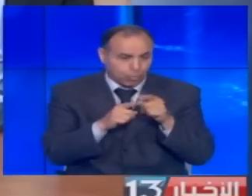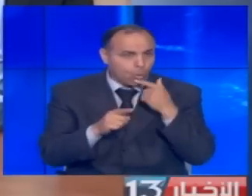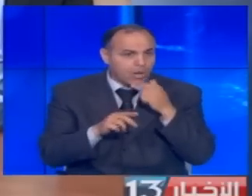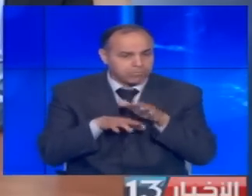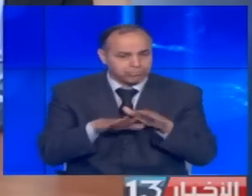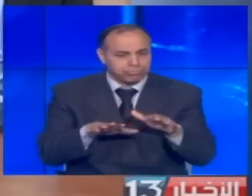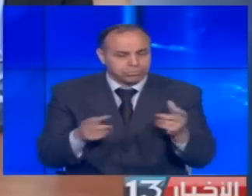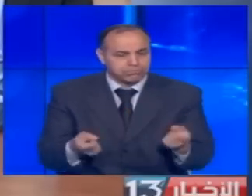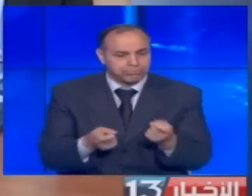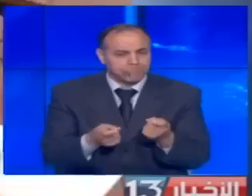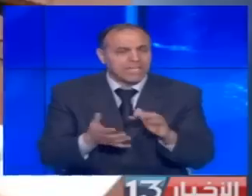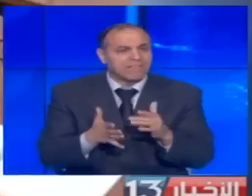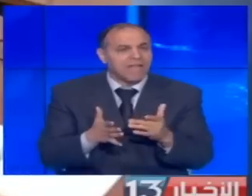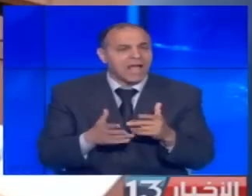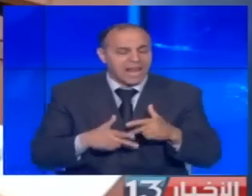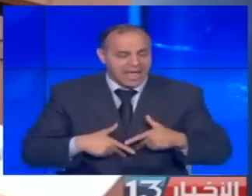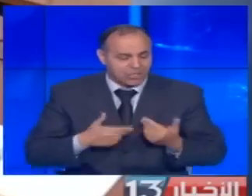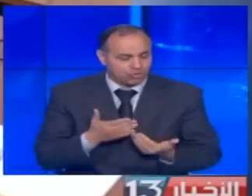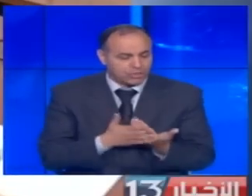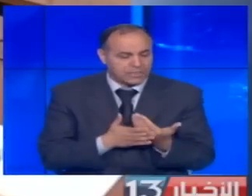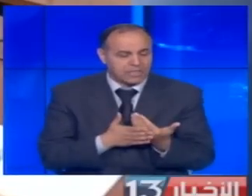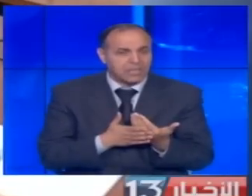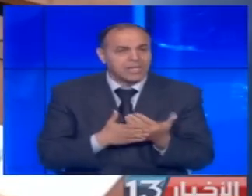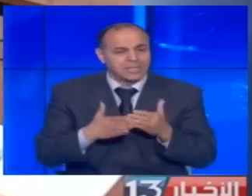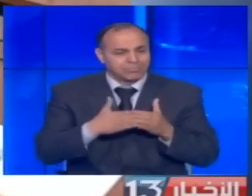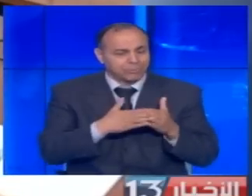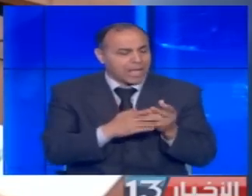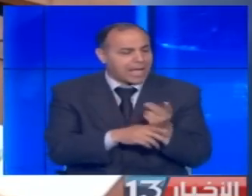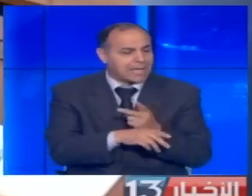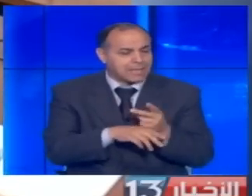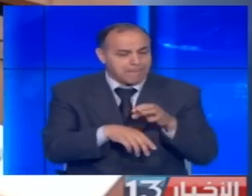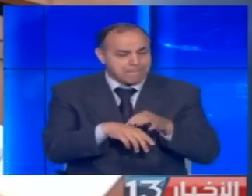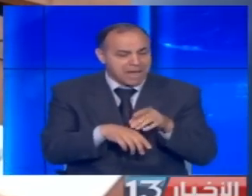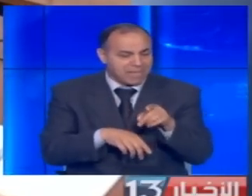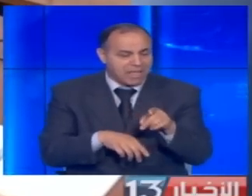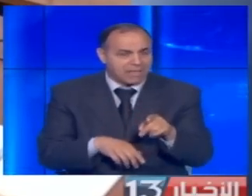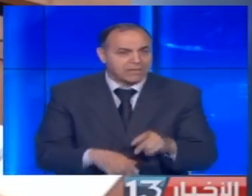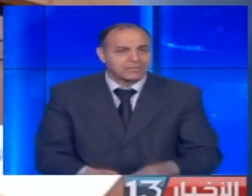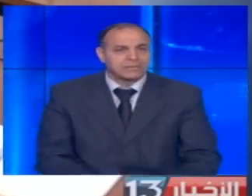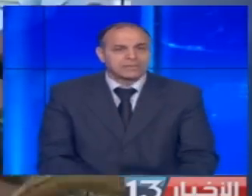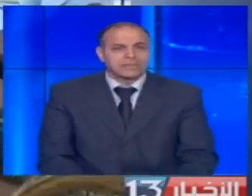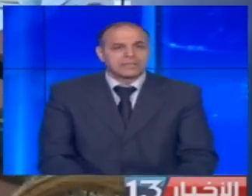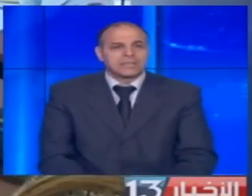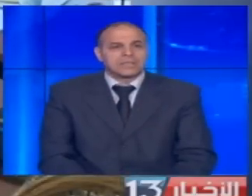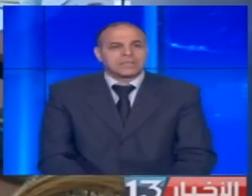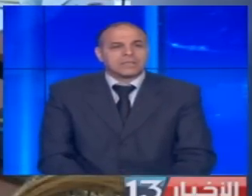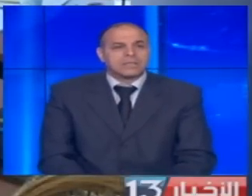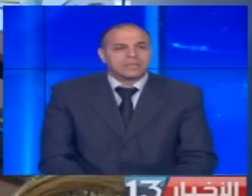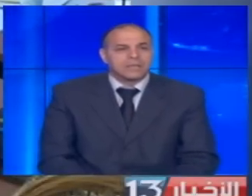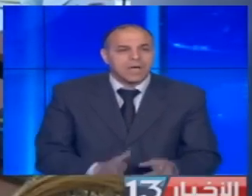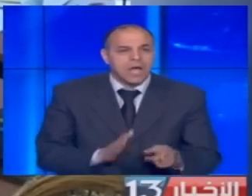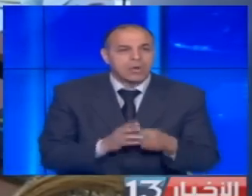وترويج جديده للحد من خطوره الامر غير ساريه اولا